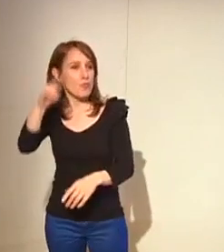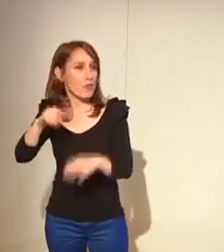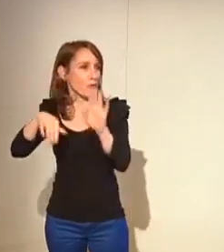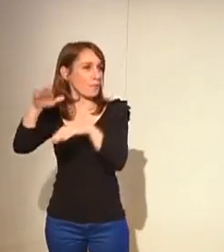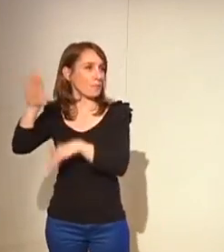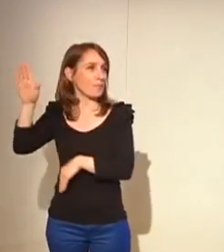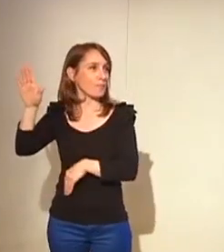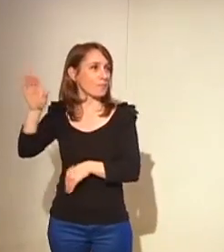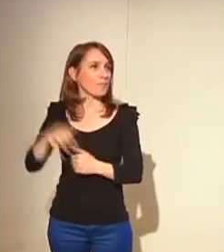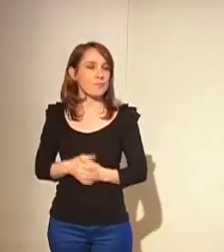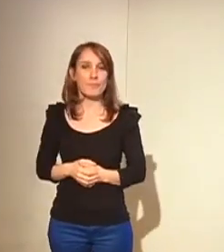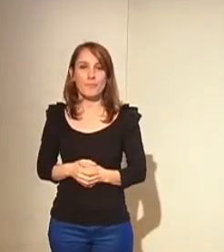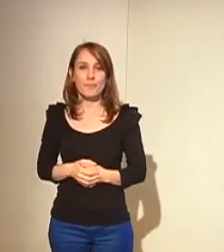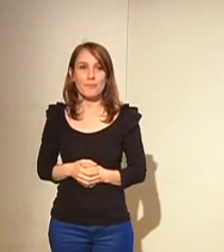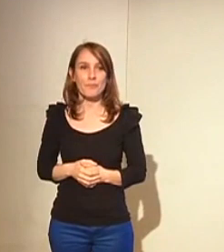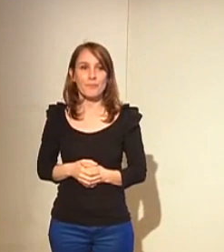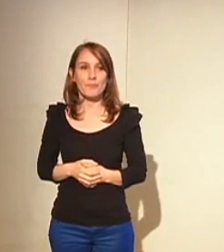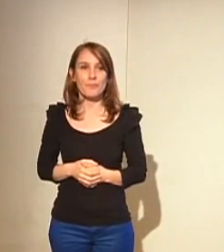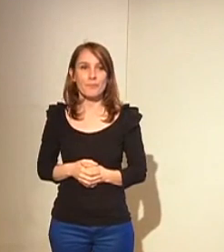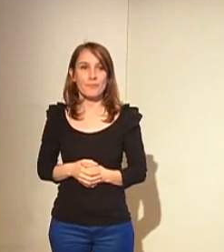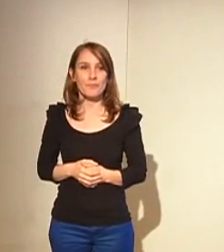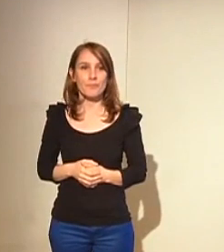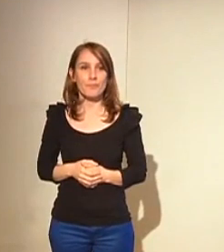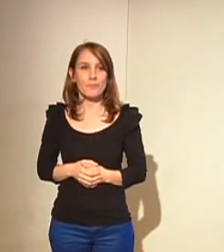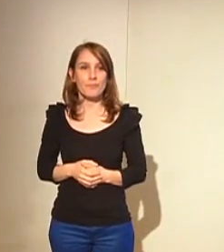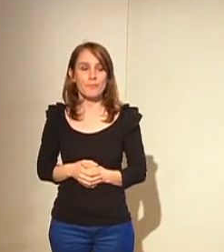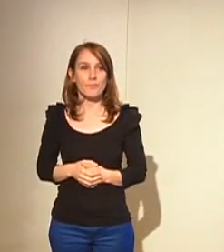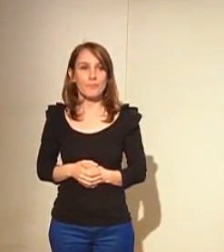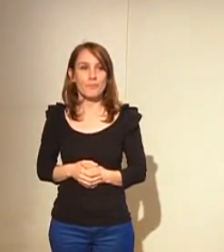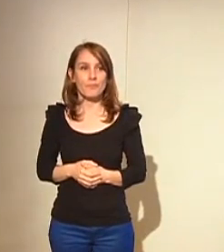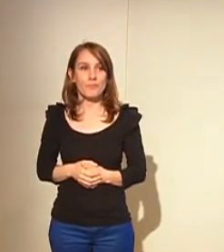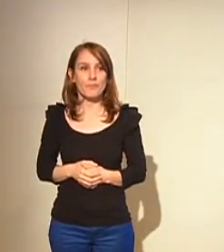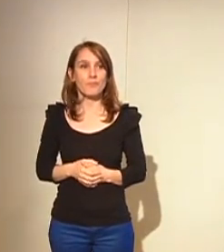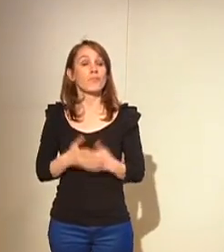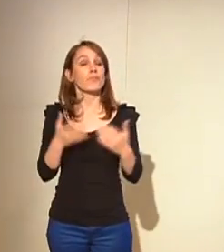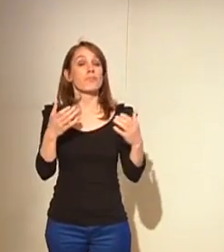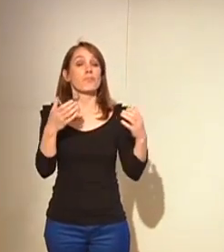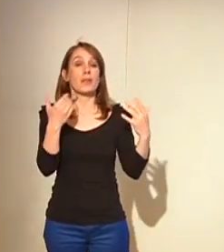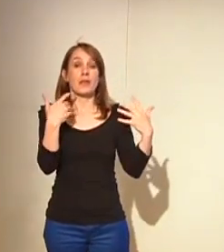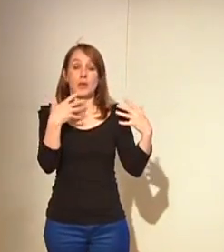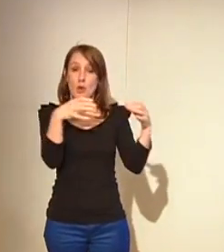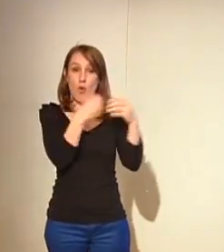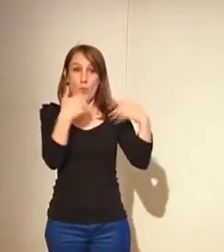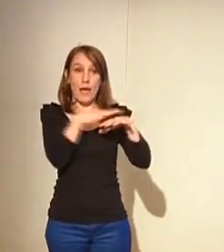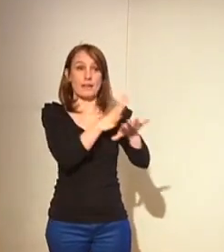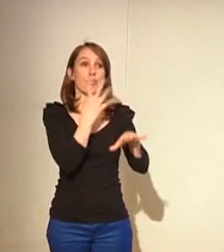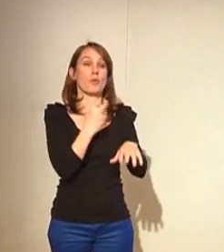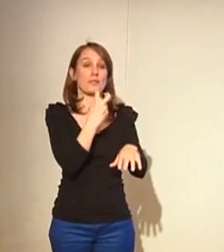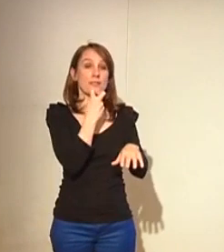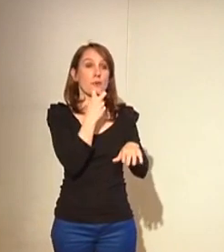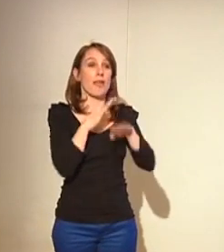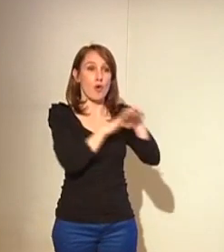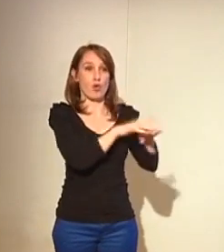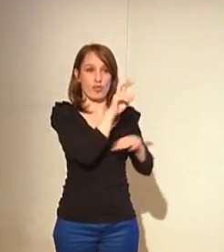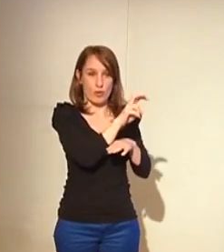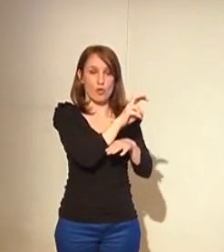pour donc groupe le groupe rassemblement citoyens de la gauche et des